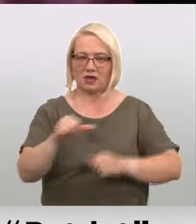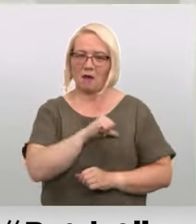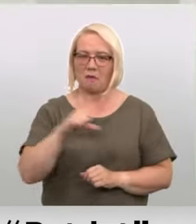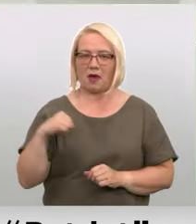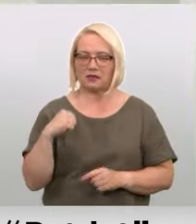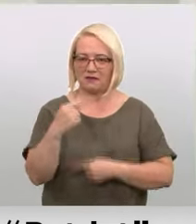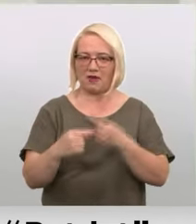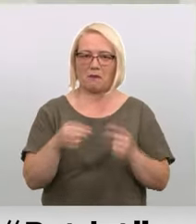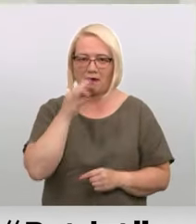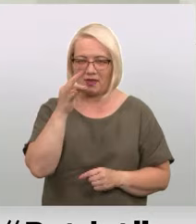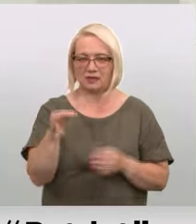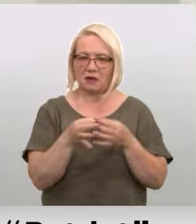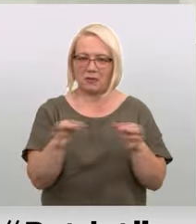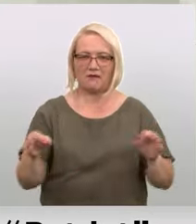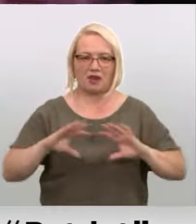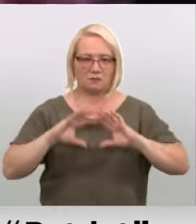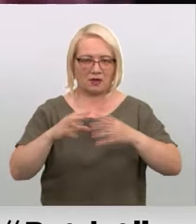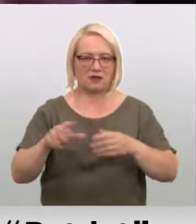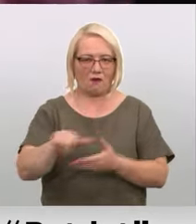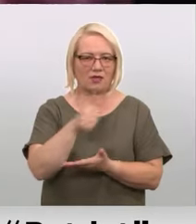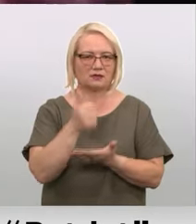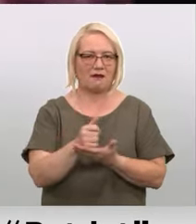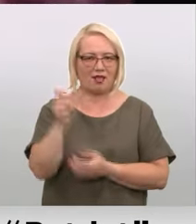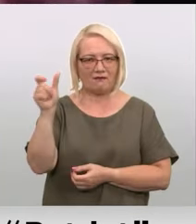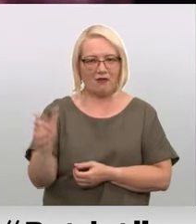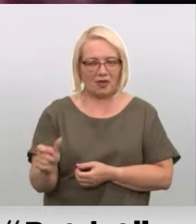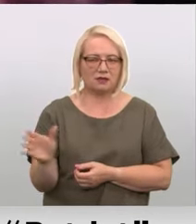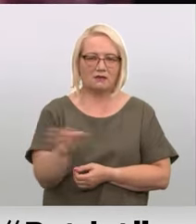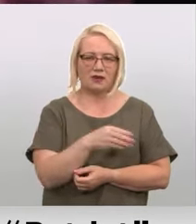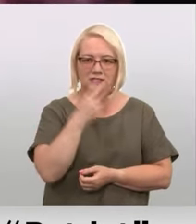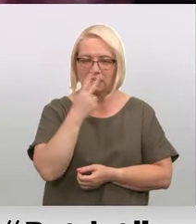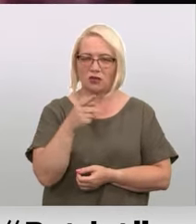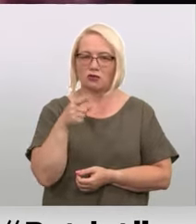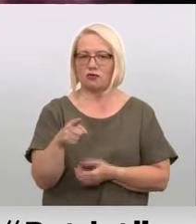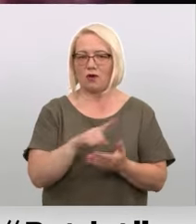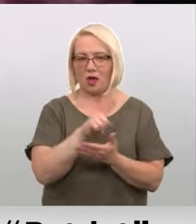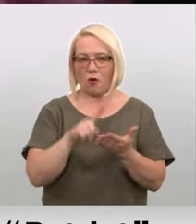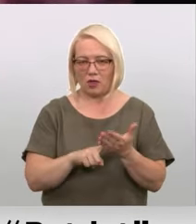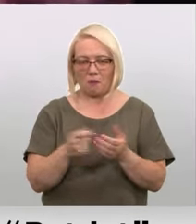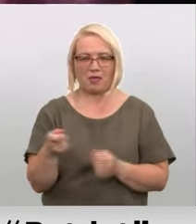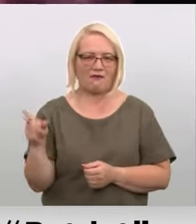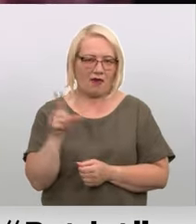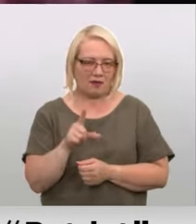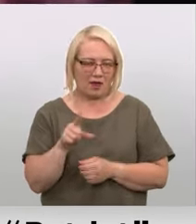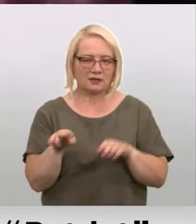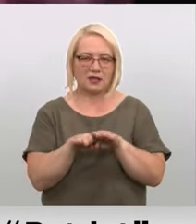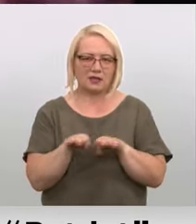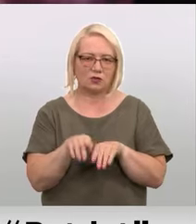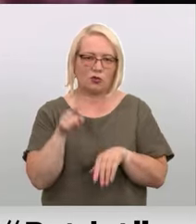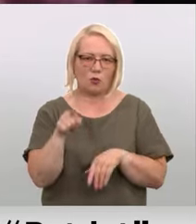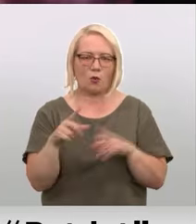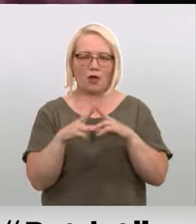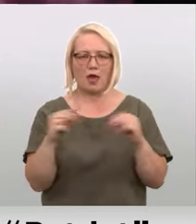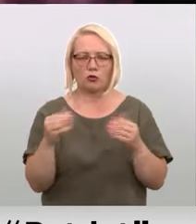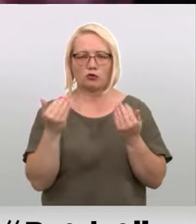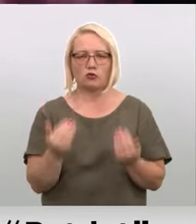mēdz teikt, ka viņš ir brīvās pasaules galva. Visi skatās uz šo jautājumu, es teiktu gandrīz pat vairāk nekā par to, ko NATO